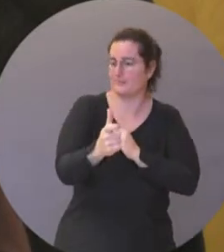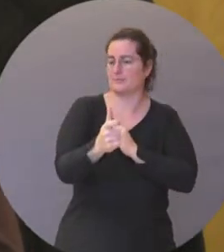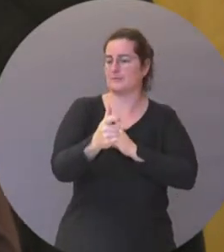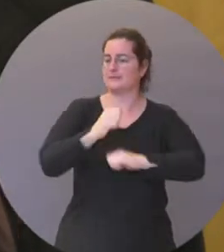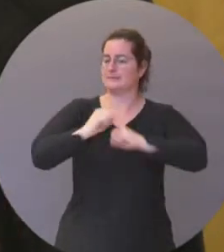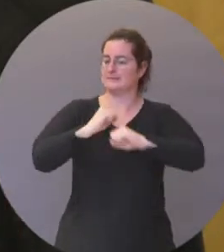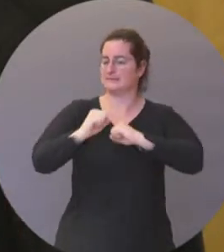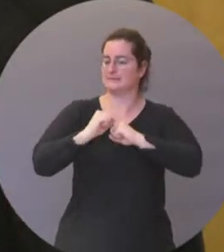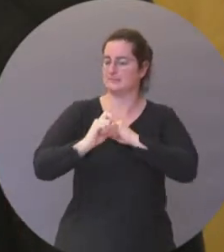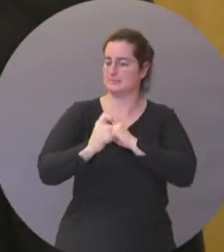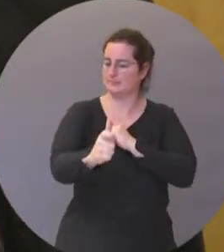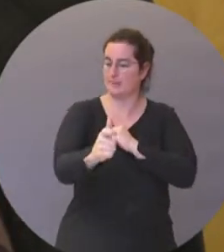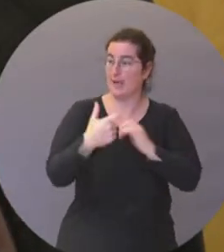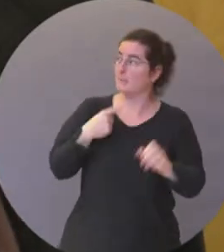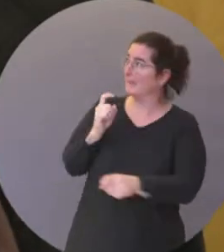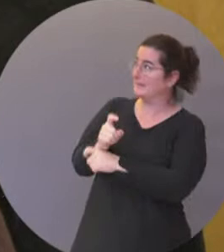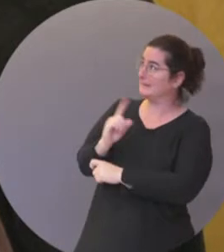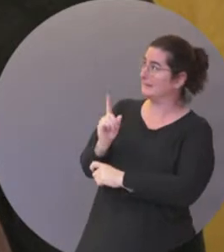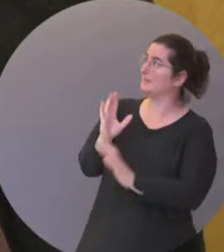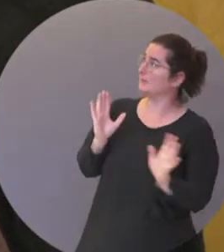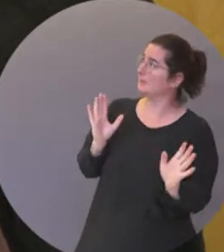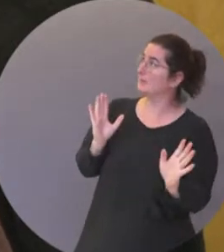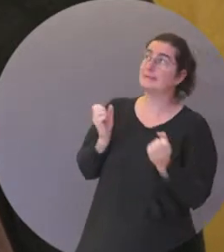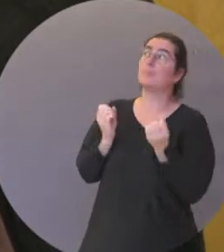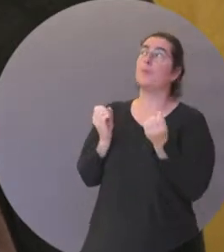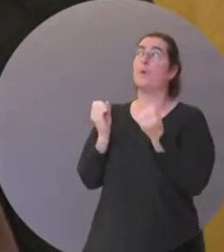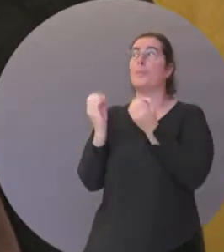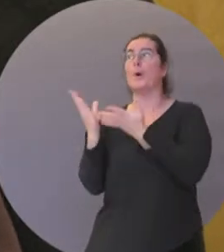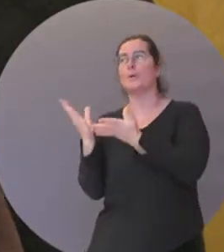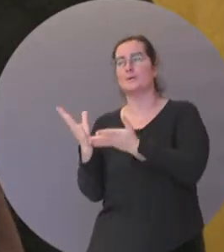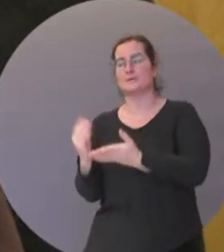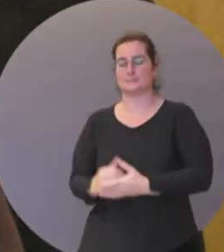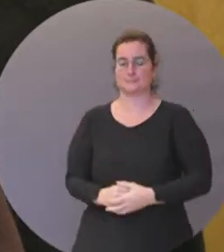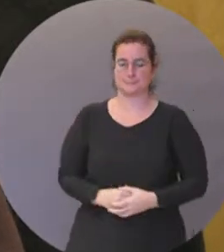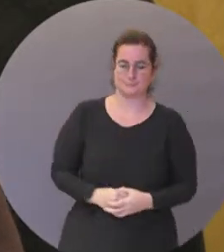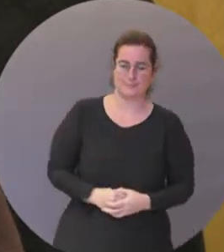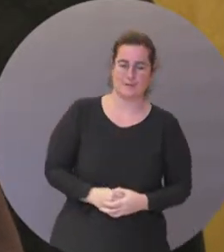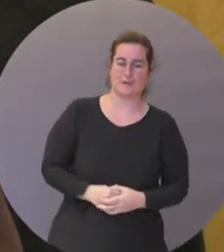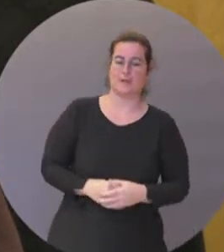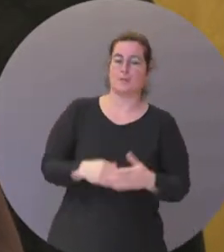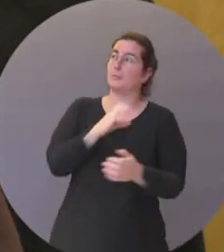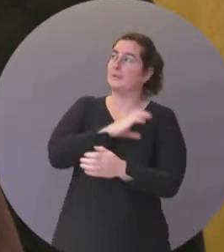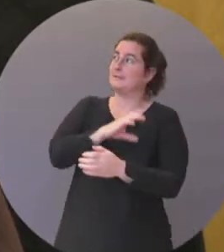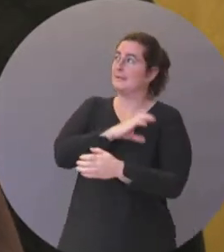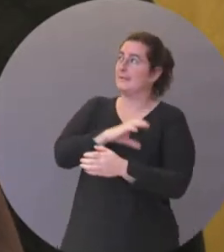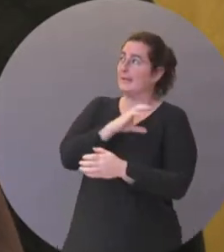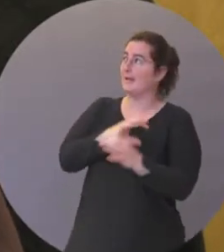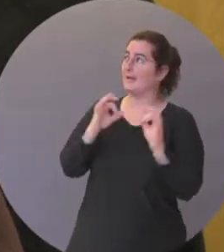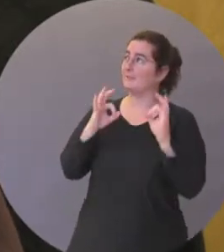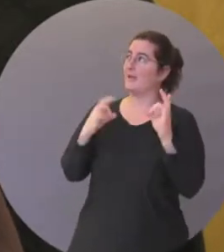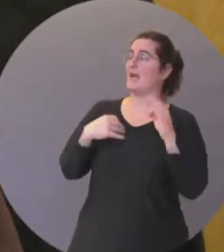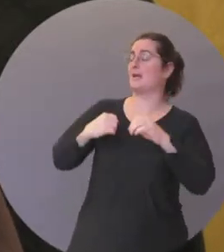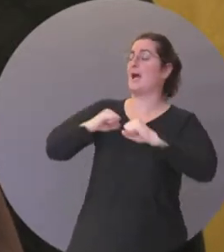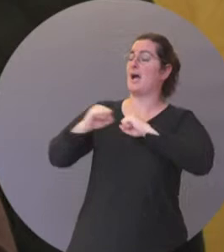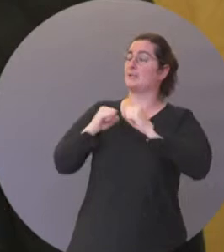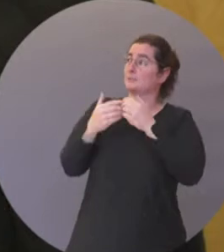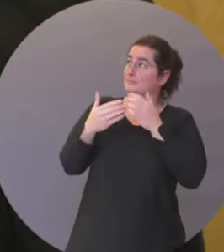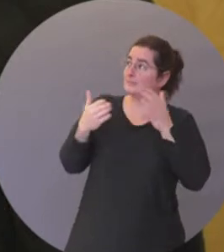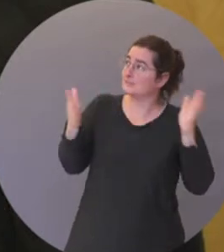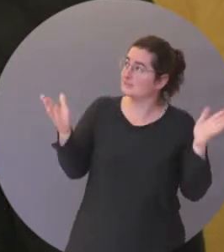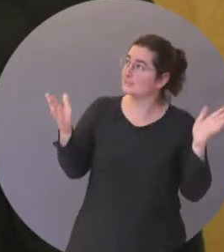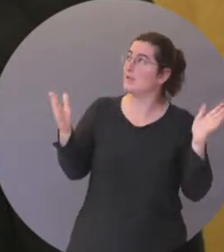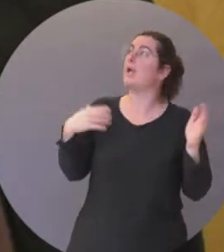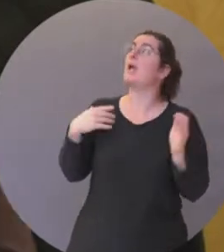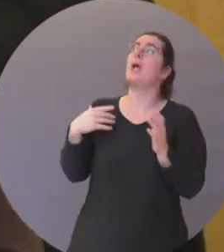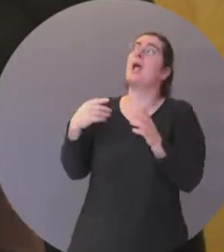dispositifs c'est pas une critique une proposition pour élargir le prisme de notre action et une